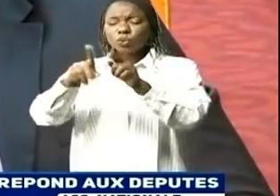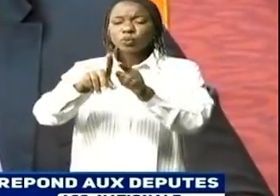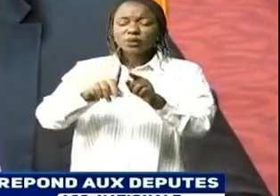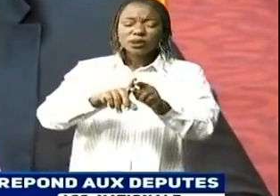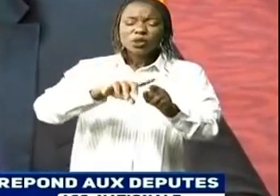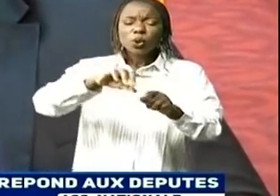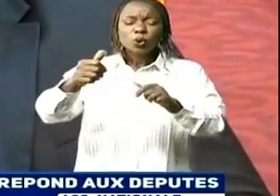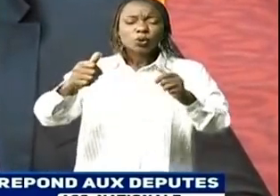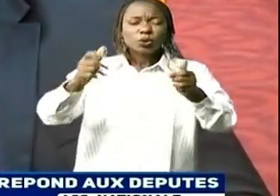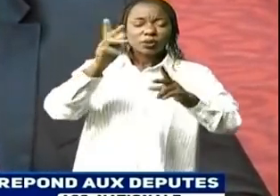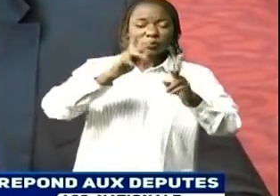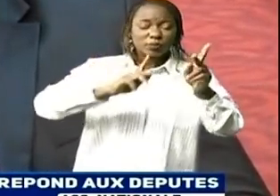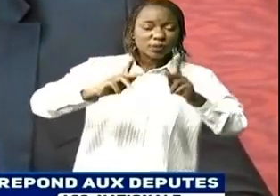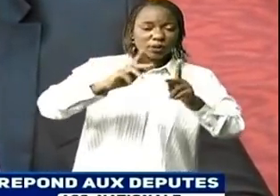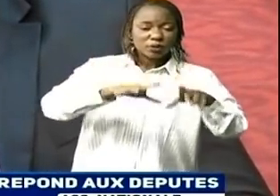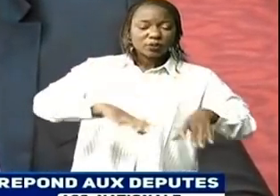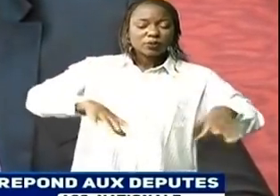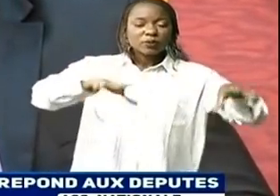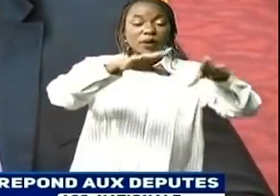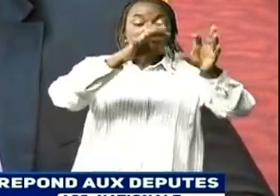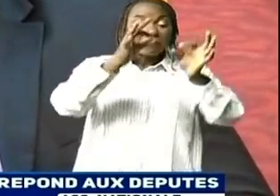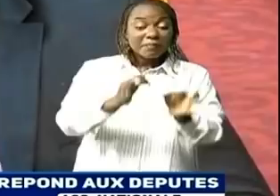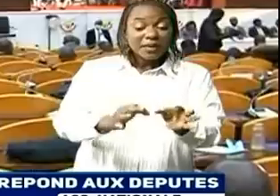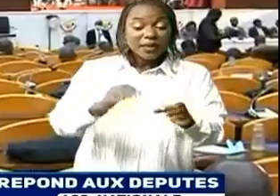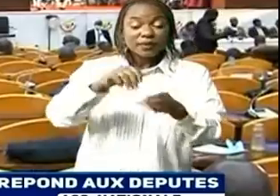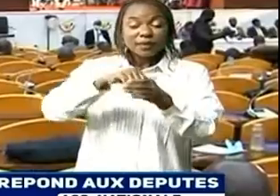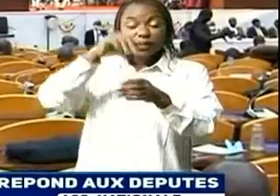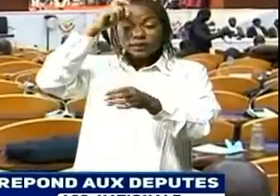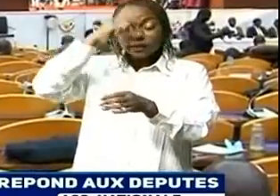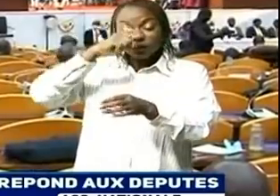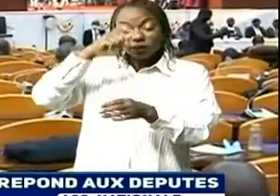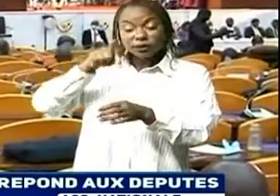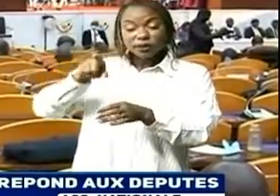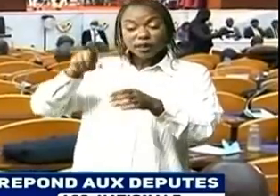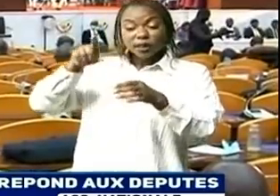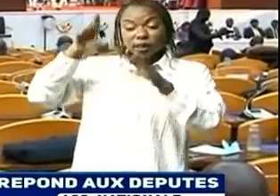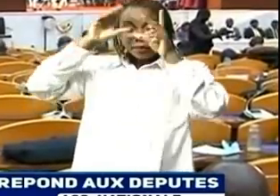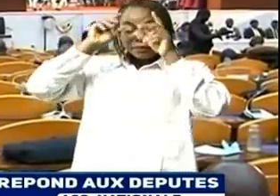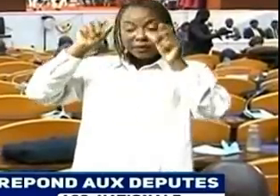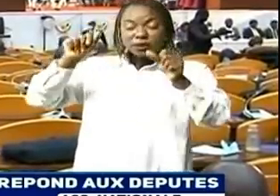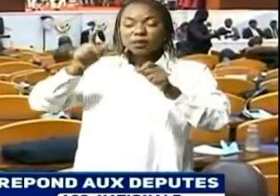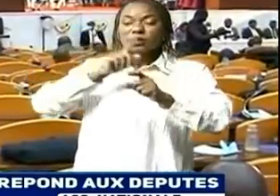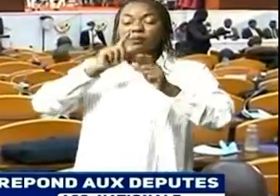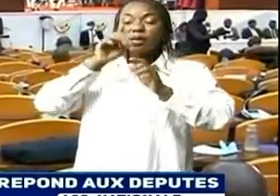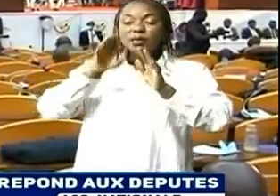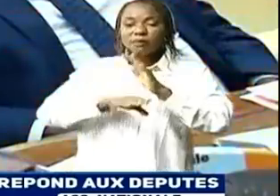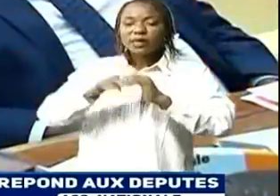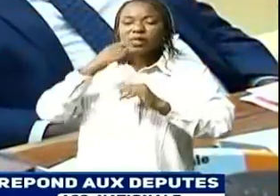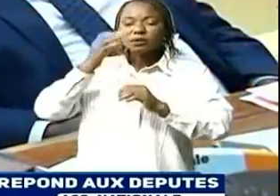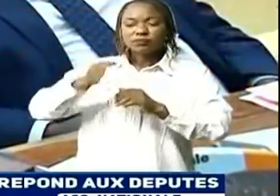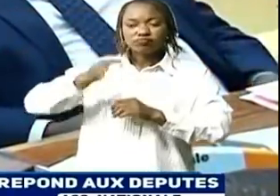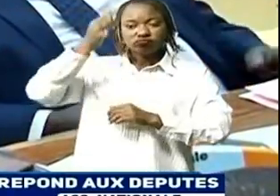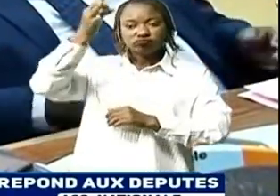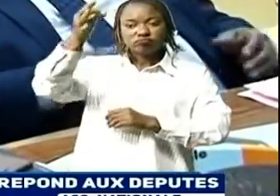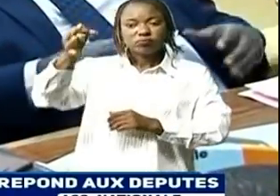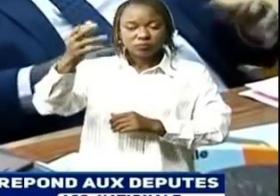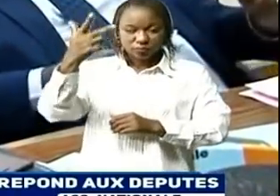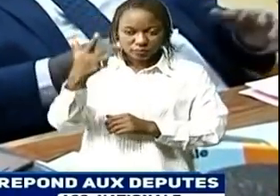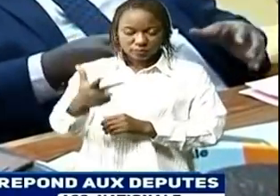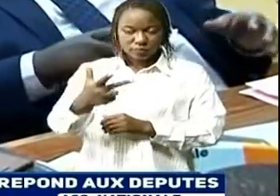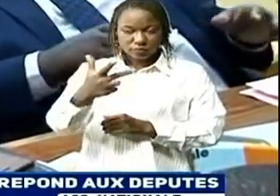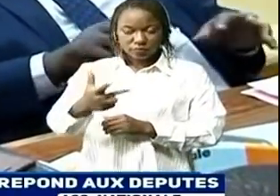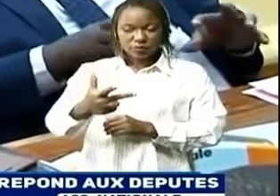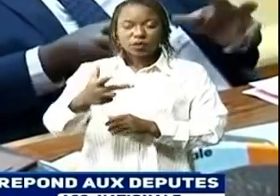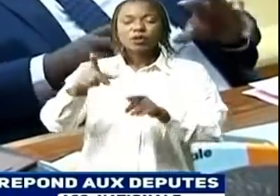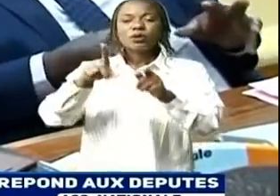plénière que de la majorité. Mais en toute sagesse, le speaker de la Chambre basse du Parlement a renvoyé le débat à mercredi